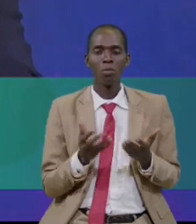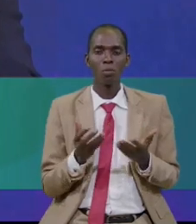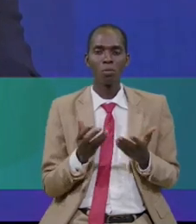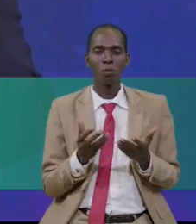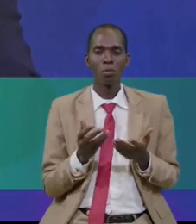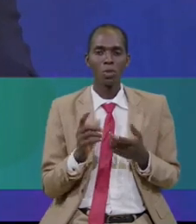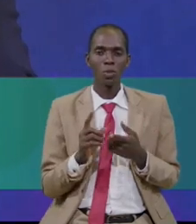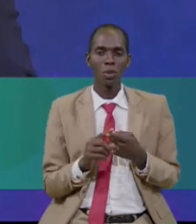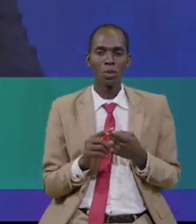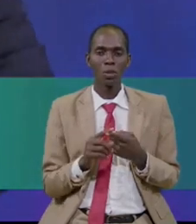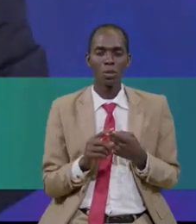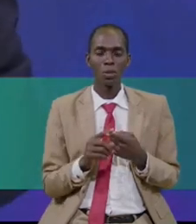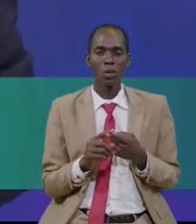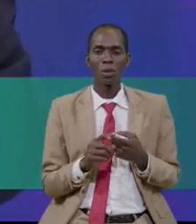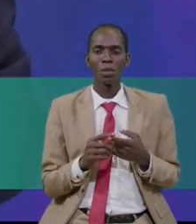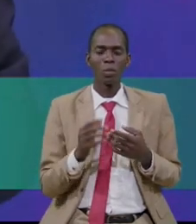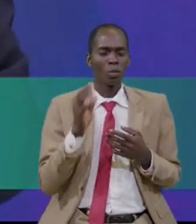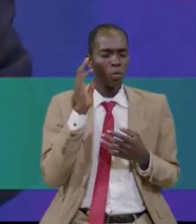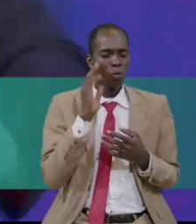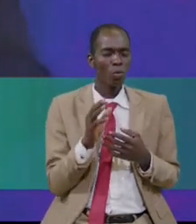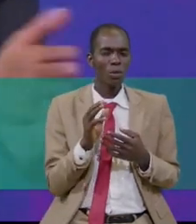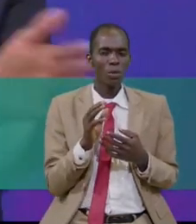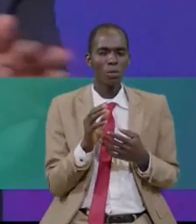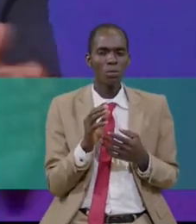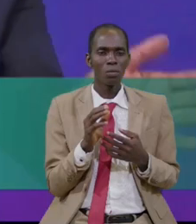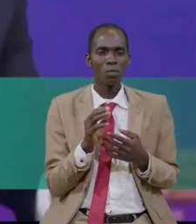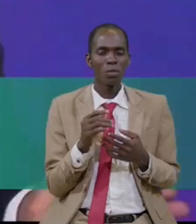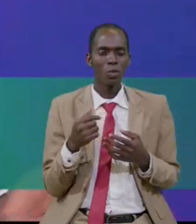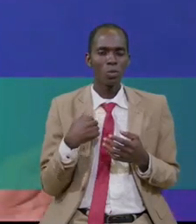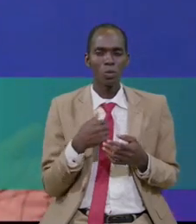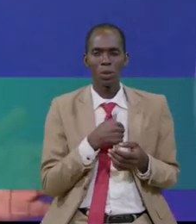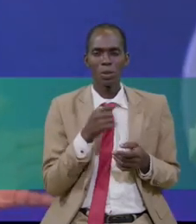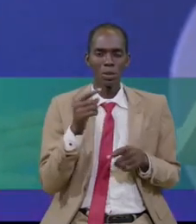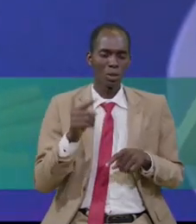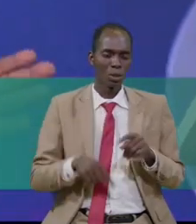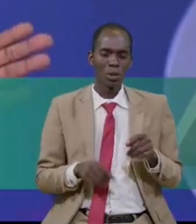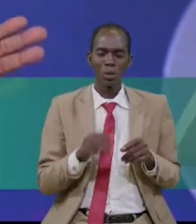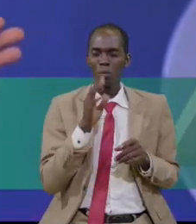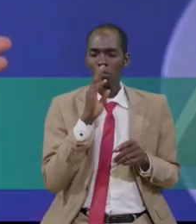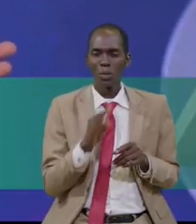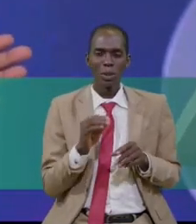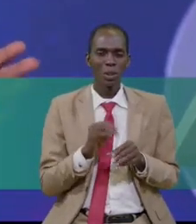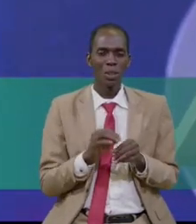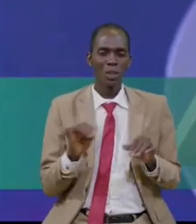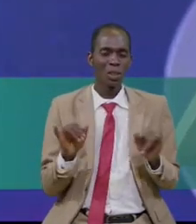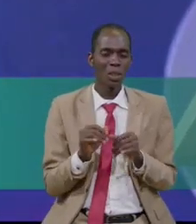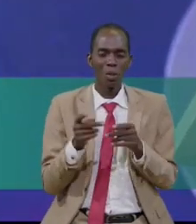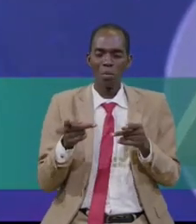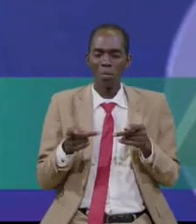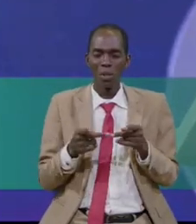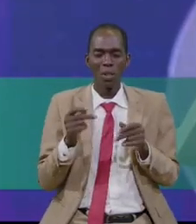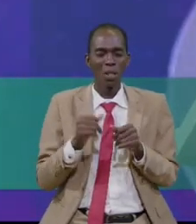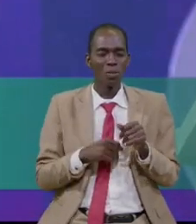Et je me suis dit que c'est ma femme et ma femme seule. Et on peut être dans le même lieu physique à tout moment. C'est quoi la